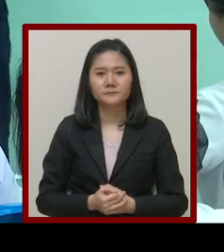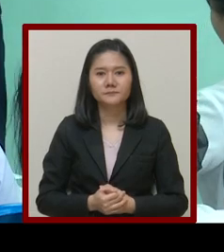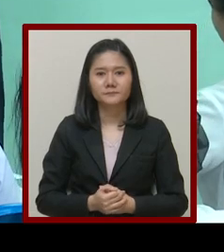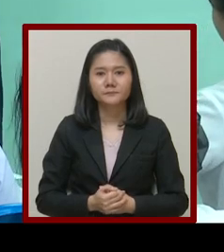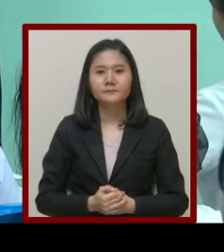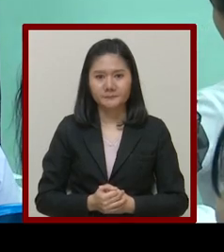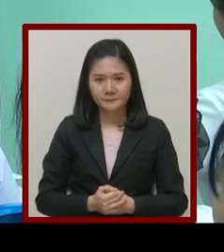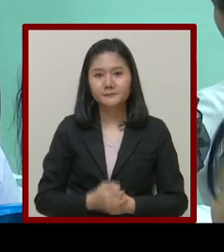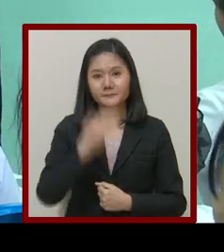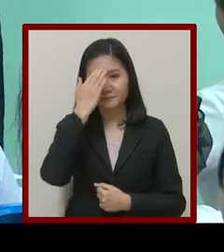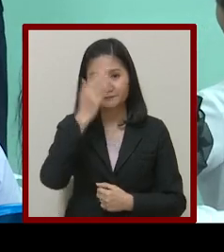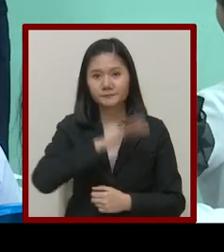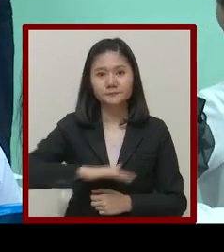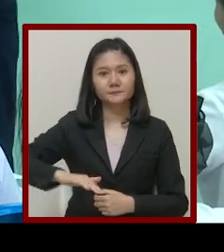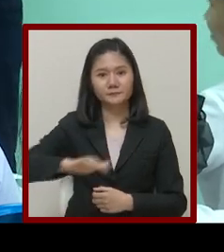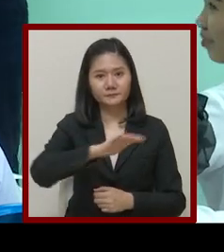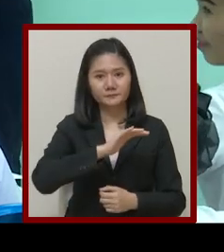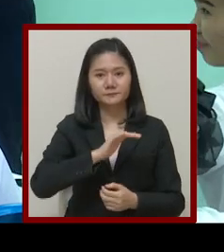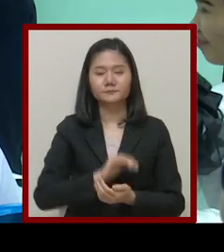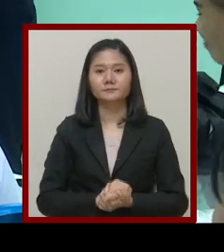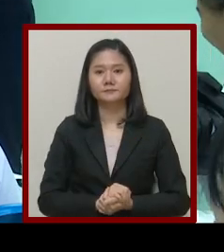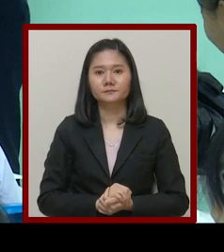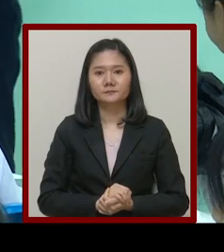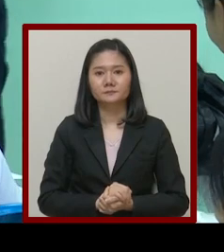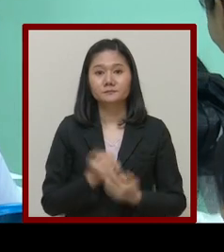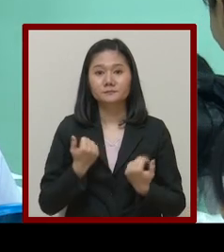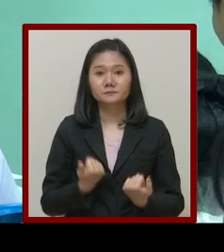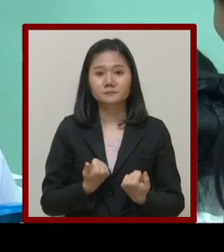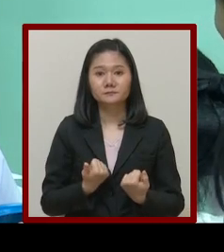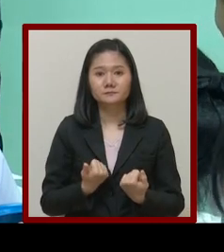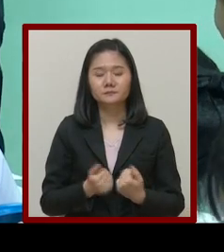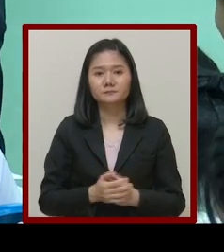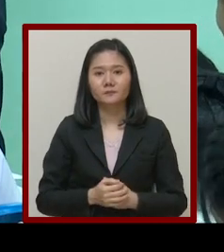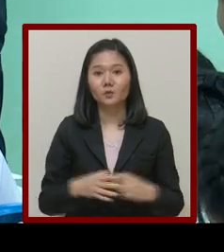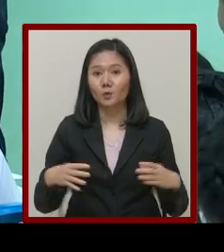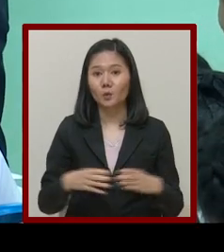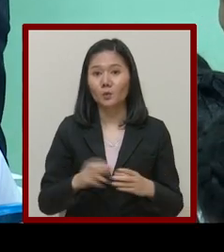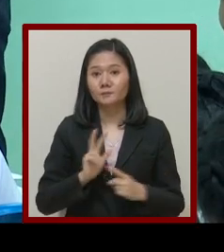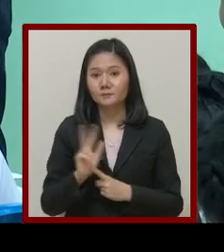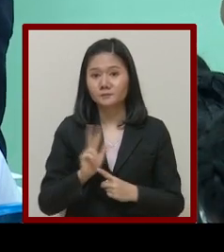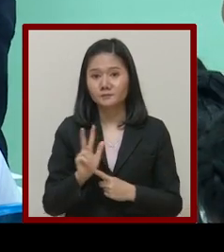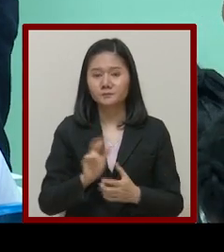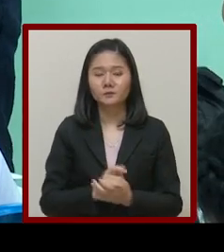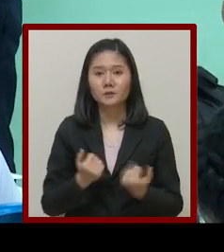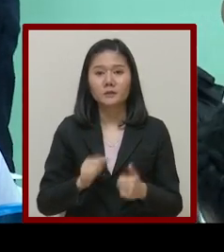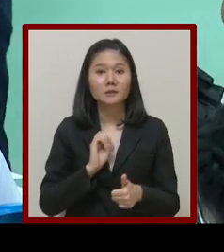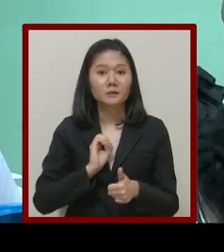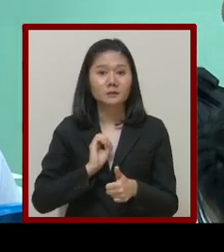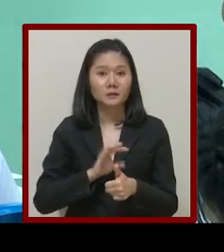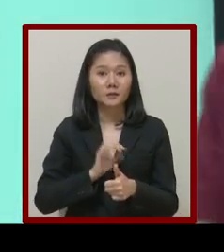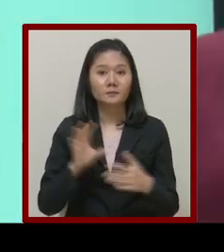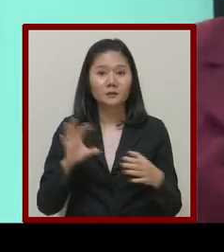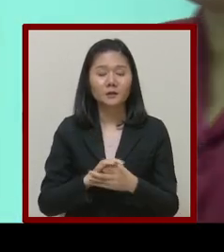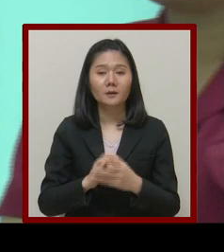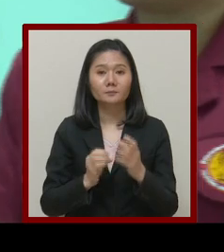กราบเรียนคุณครูประจำวิชาที่เคารพและสวัสดีเพื่อนๆทุกคนนะครับวันนี้นะครับพวกเรานะครับกลุ่มที่3นะครับจะมานำเสนอ